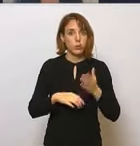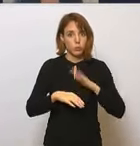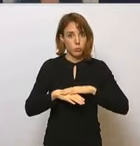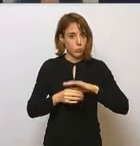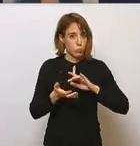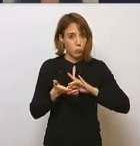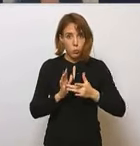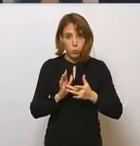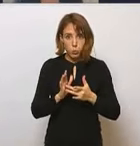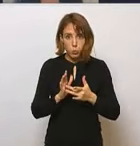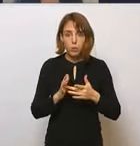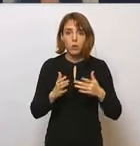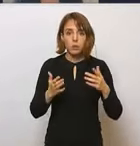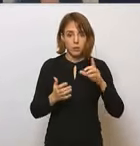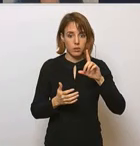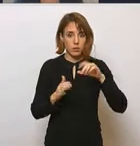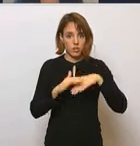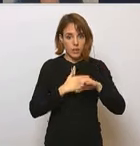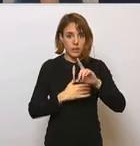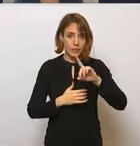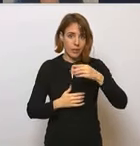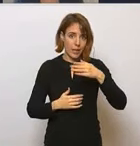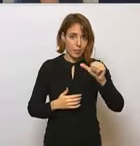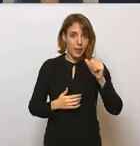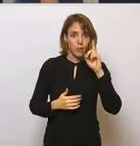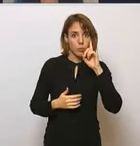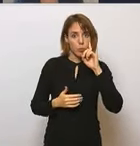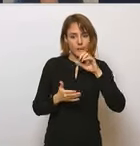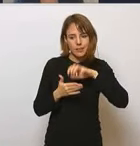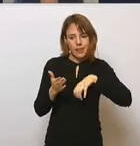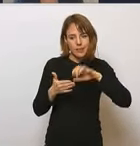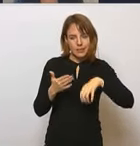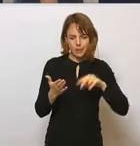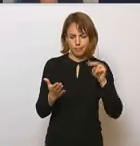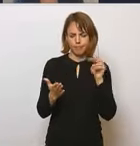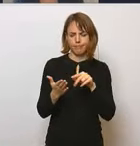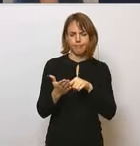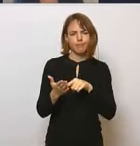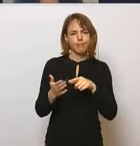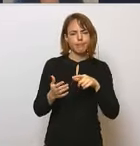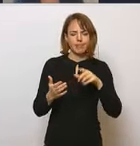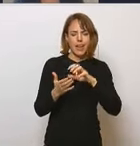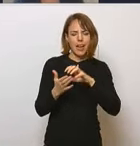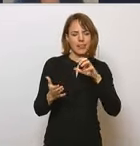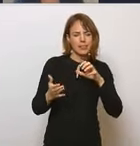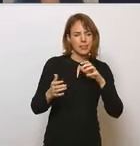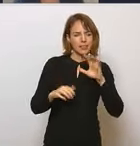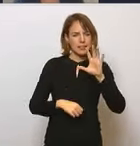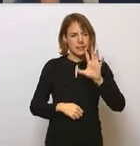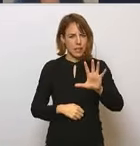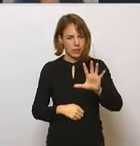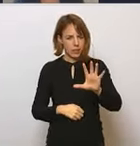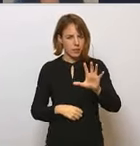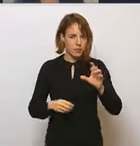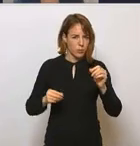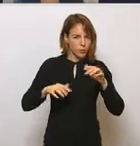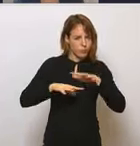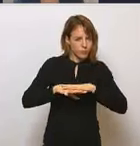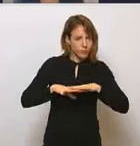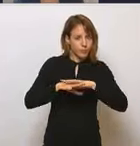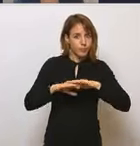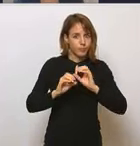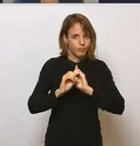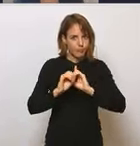obligations de la DMA, parce que quand je lis le texte, c'est quelque chose qui n'est pas tout à fait clair. Par exemple, sur l'article 5, de savoir si ce